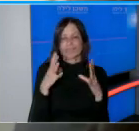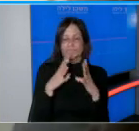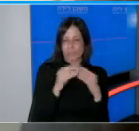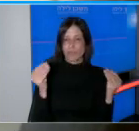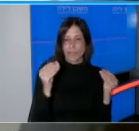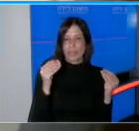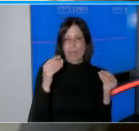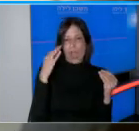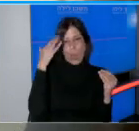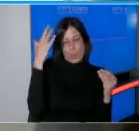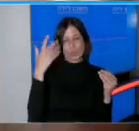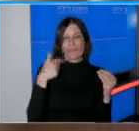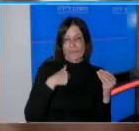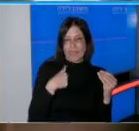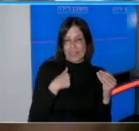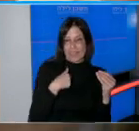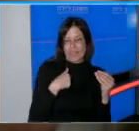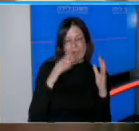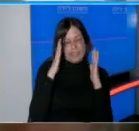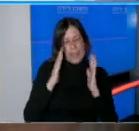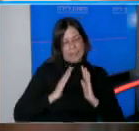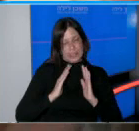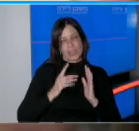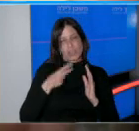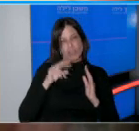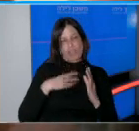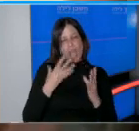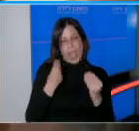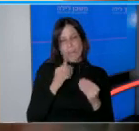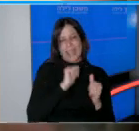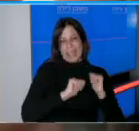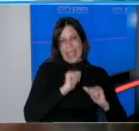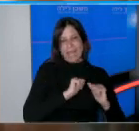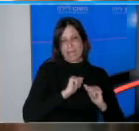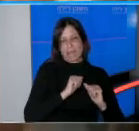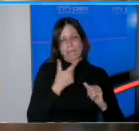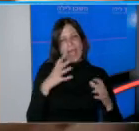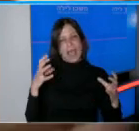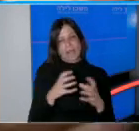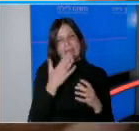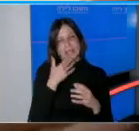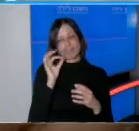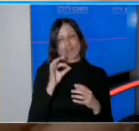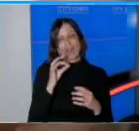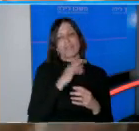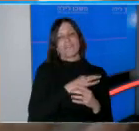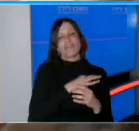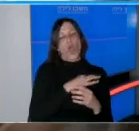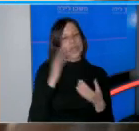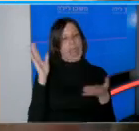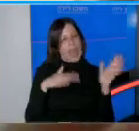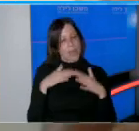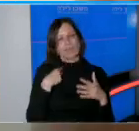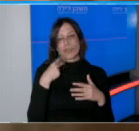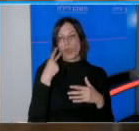אני, ותאמין לי, אני יושבת בצומת של הרבה כאב בחברה הישראלית, כן, של נפגעות האלימות, אבל אני רואה